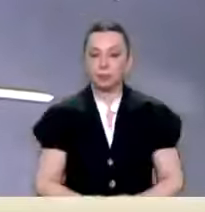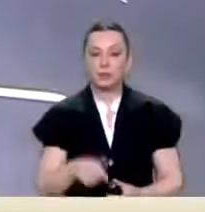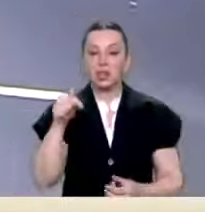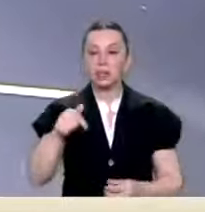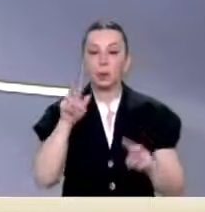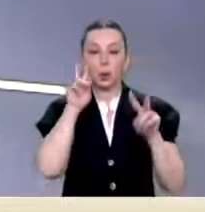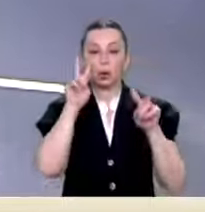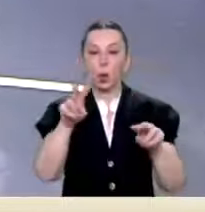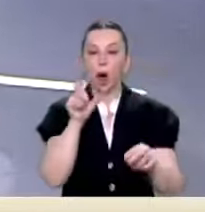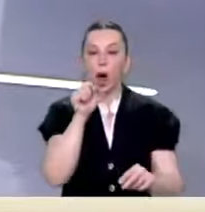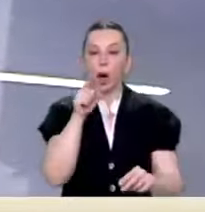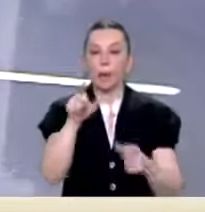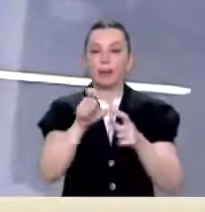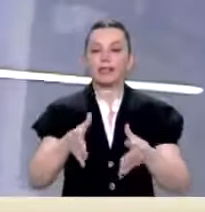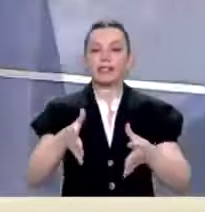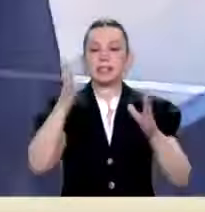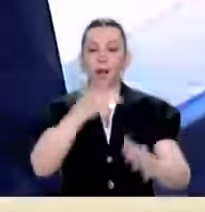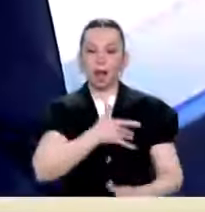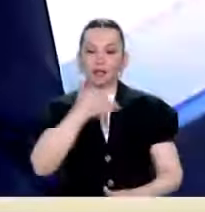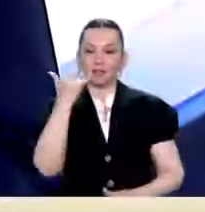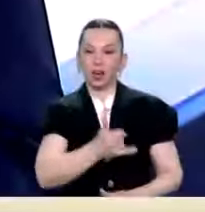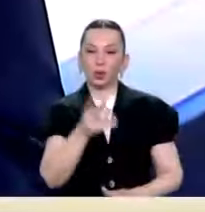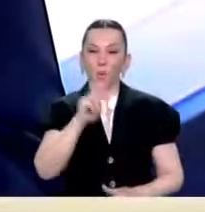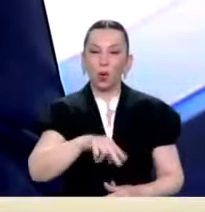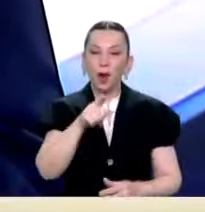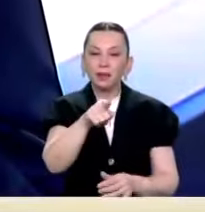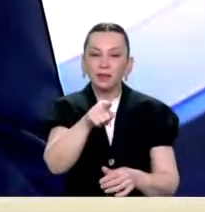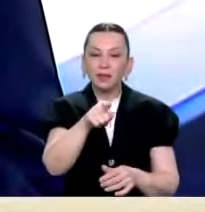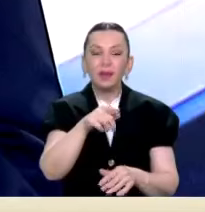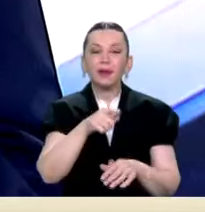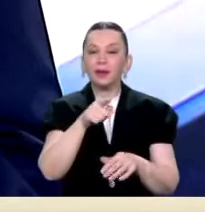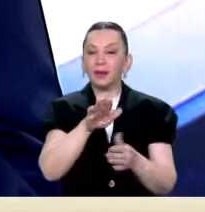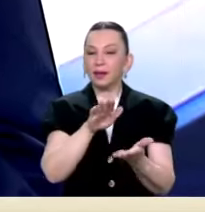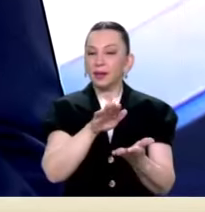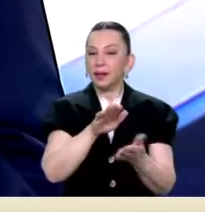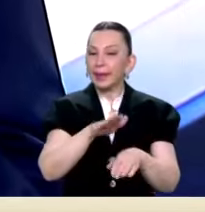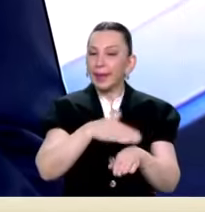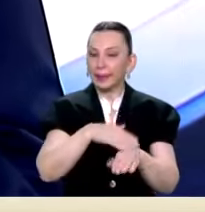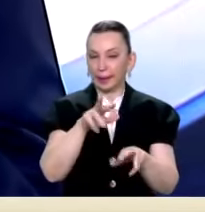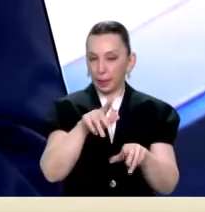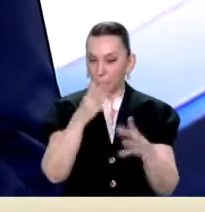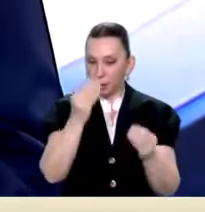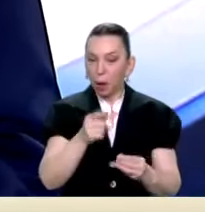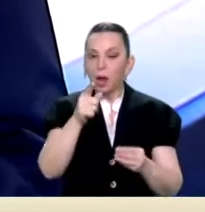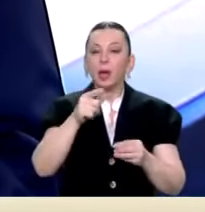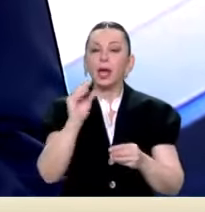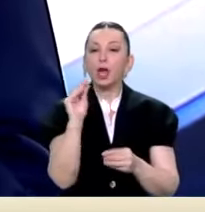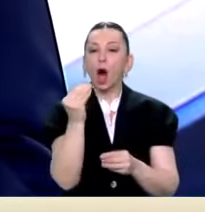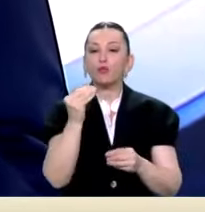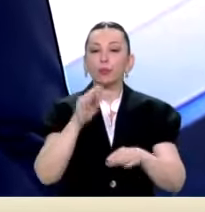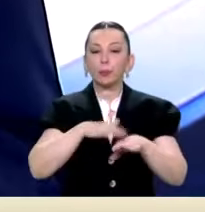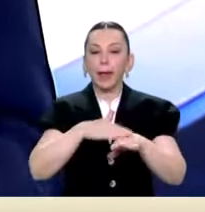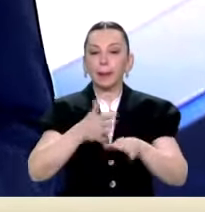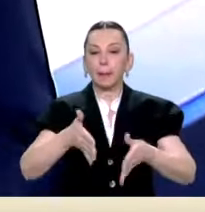Ekrana getireceğimiz haber bir sitede vahşice katledilen Eros'u akıllara getirecek. Çünkü maalesef yine bir yavru kedi bir binanın içinde ölü